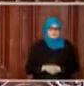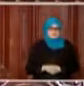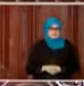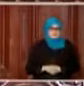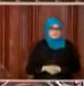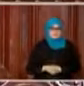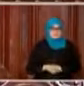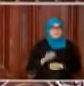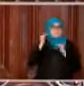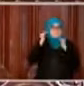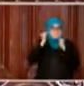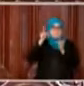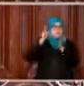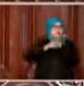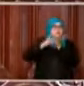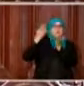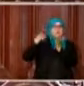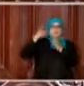تحت أي ذريعة